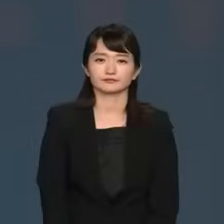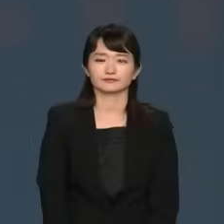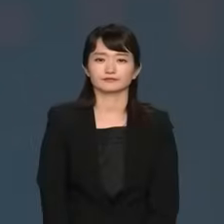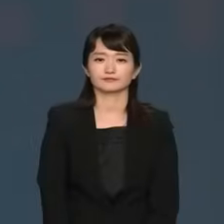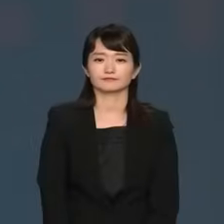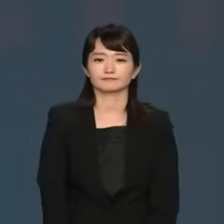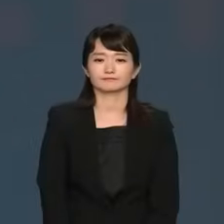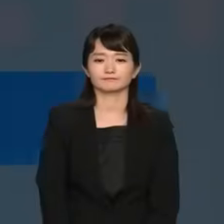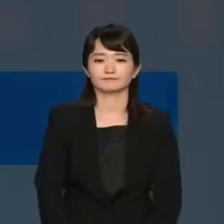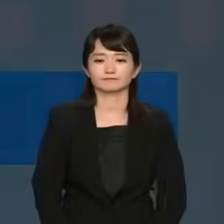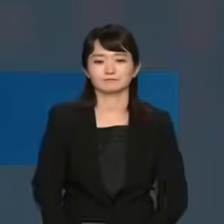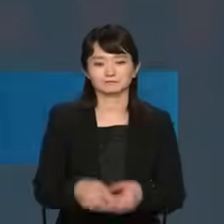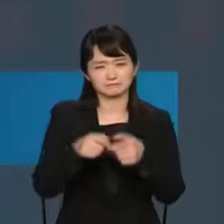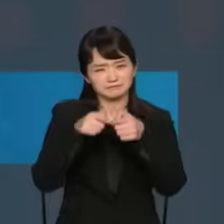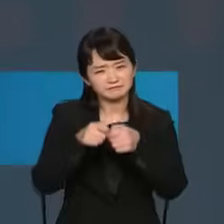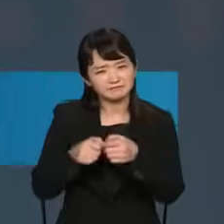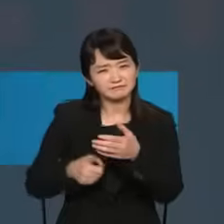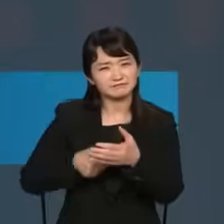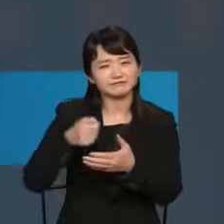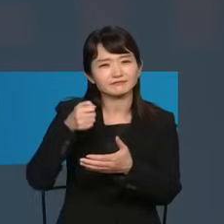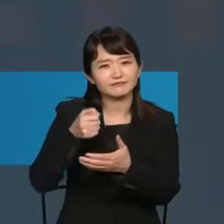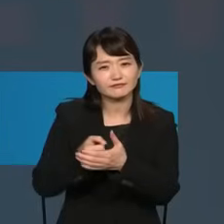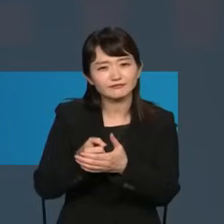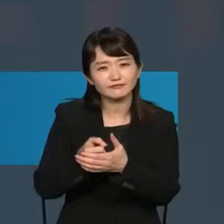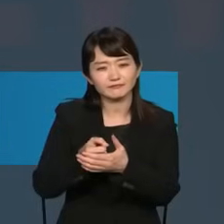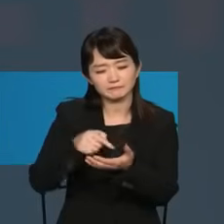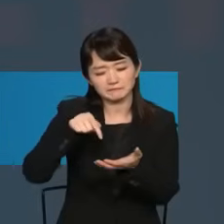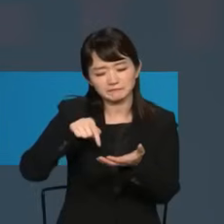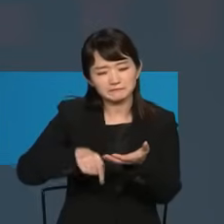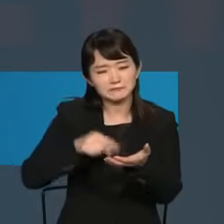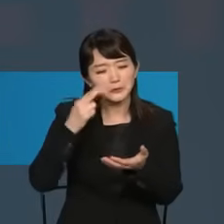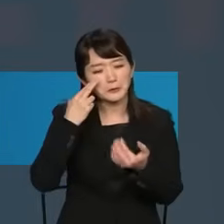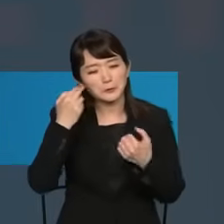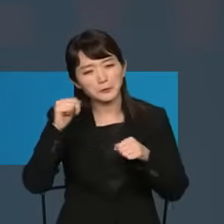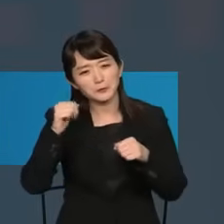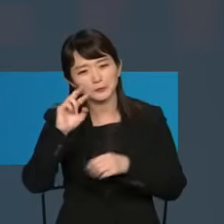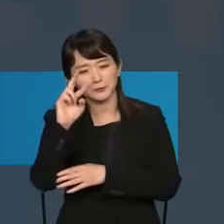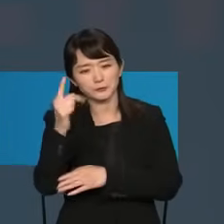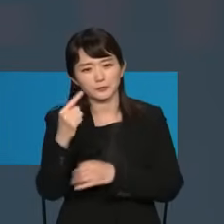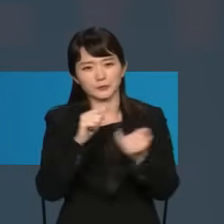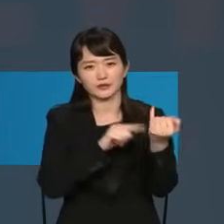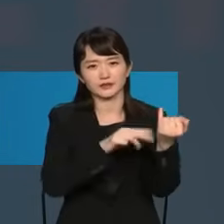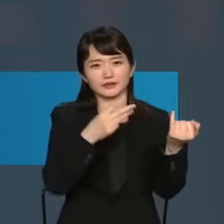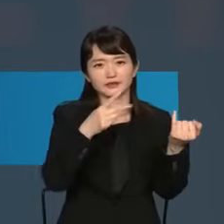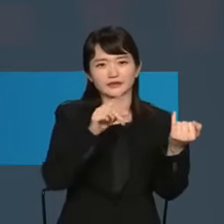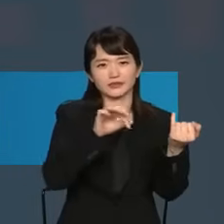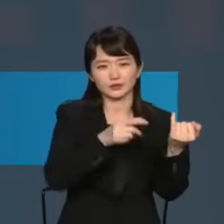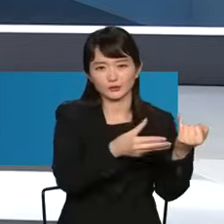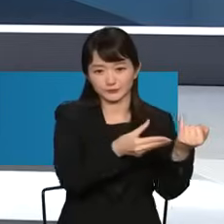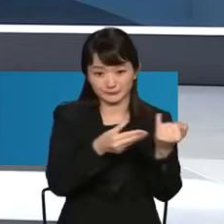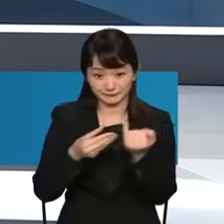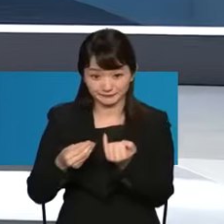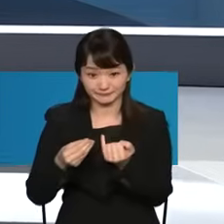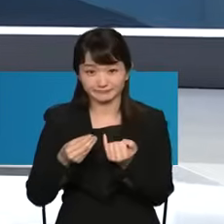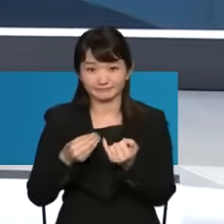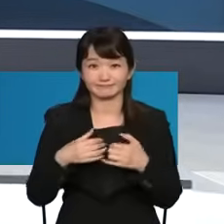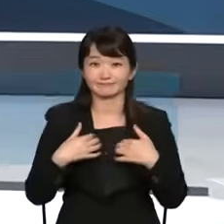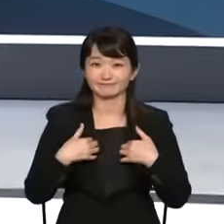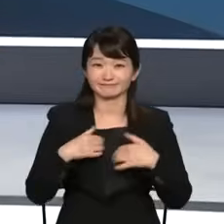더 섬세하고 더 용감하게 한층 더 깊어진 연기로 돌아온 배우 탕웨이 씨를 뉴스룸에 모셨습니다. 어서